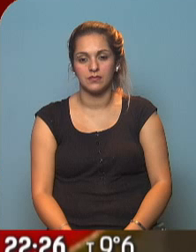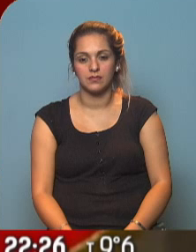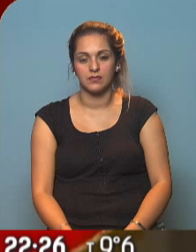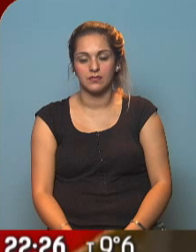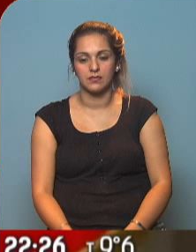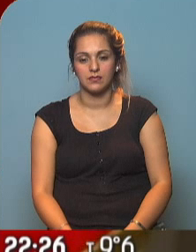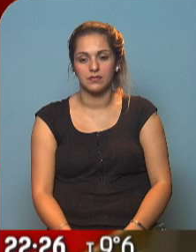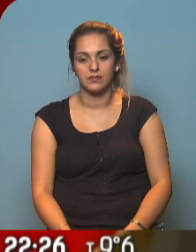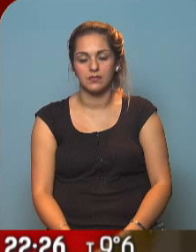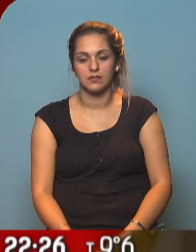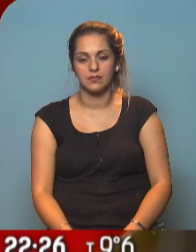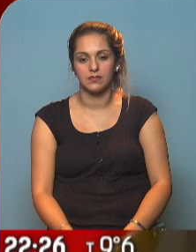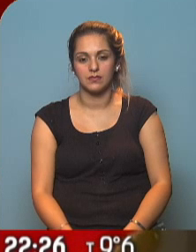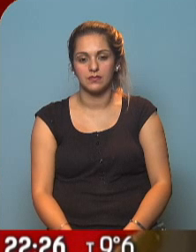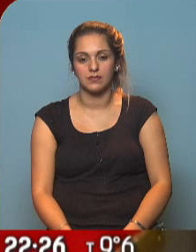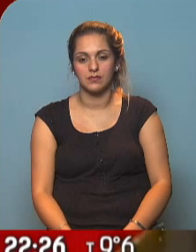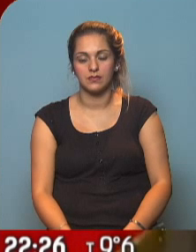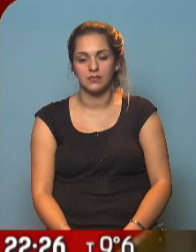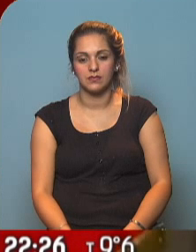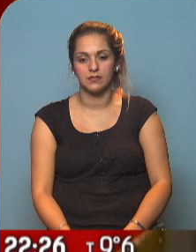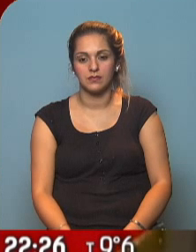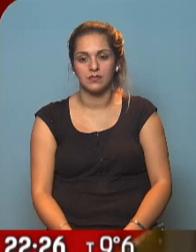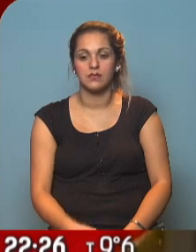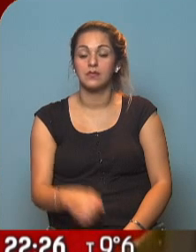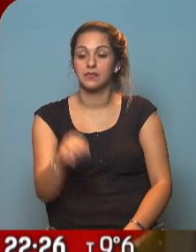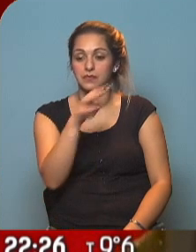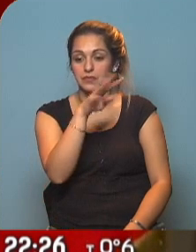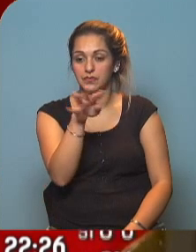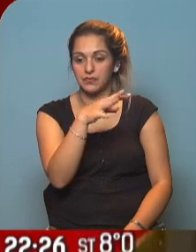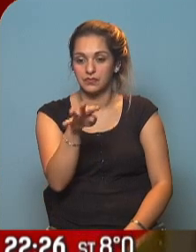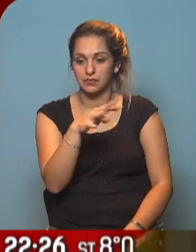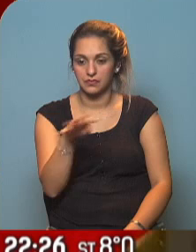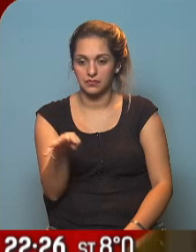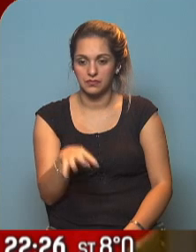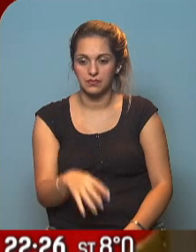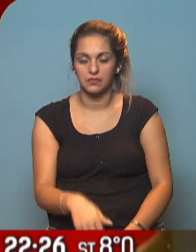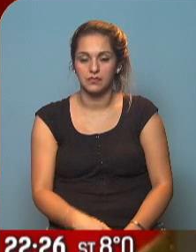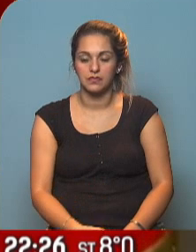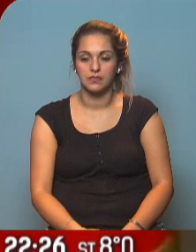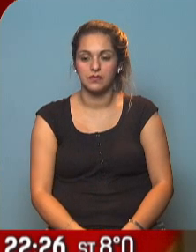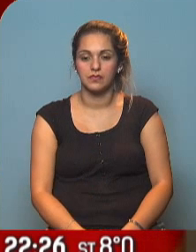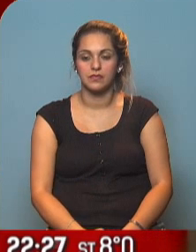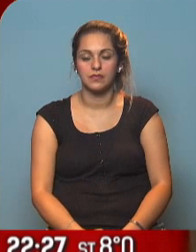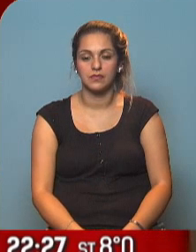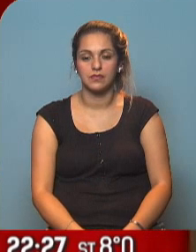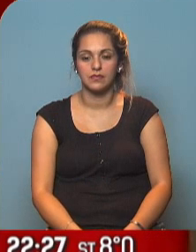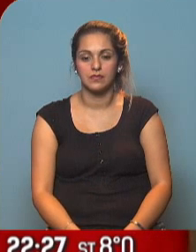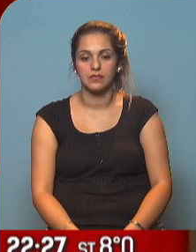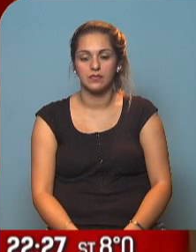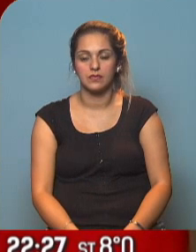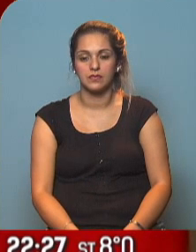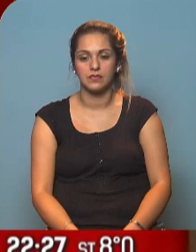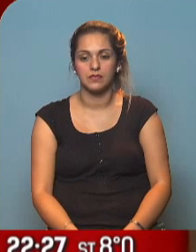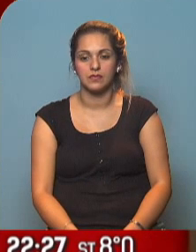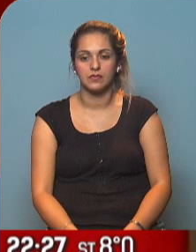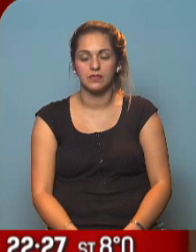Politiche Sociali, che assumerà anche le funzioni di Vicepresidente del Consiglio dei Ministri.